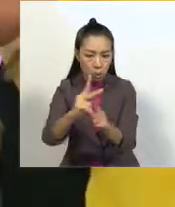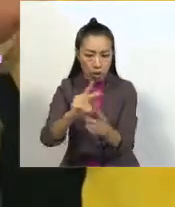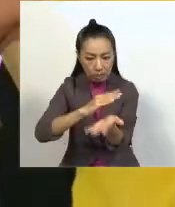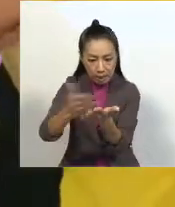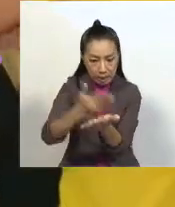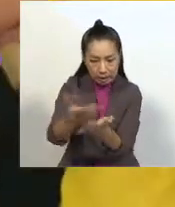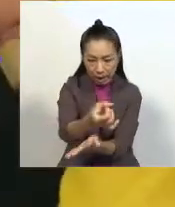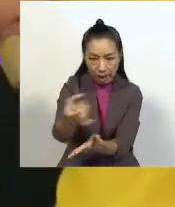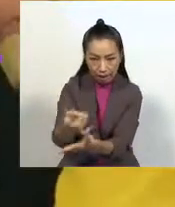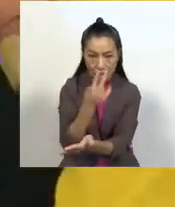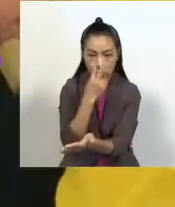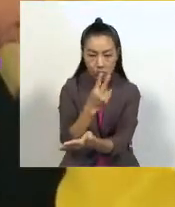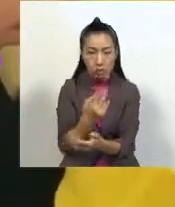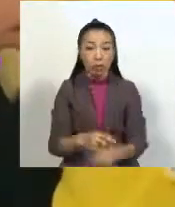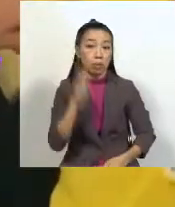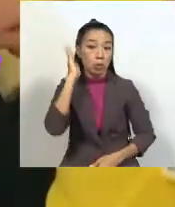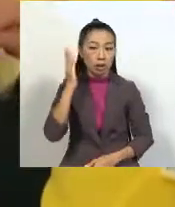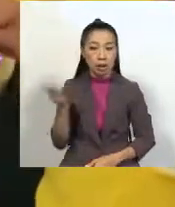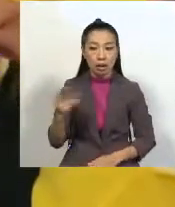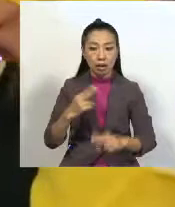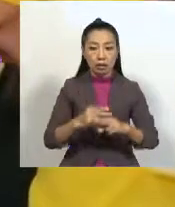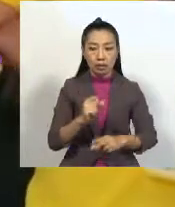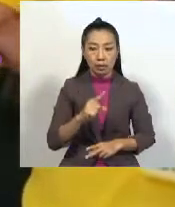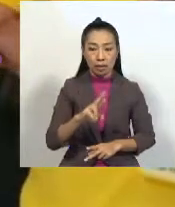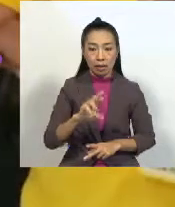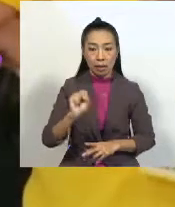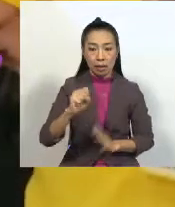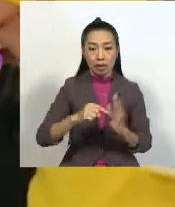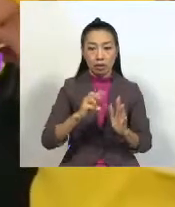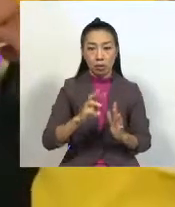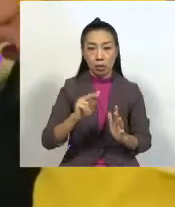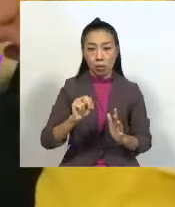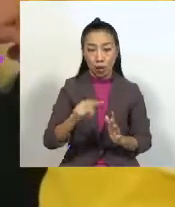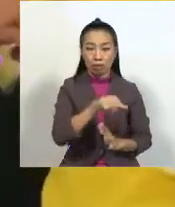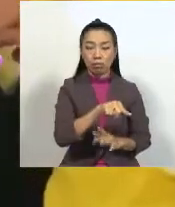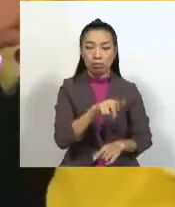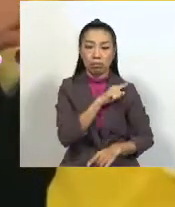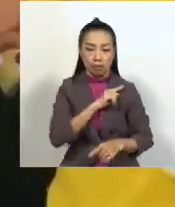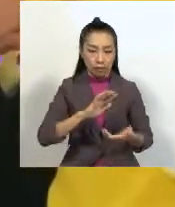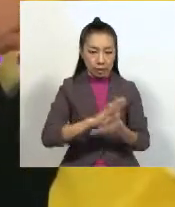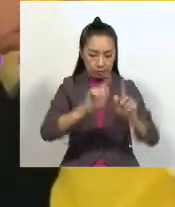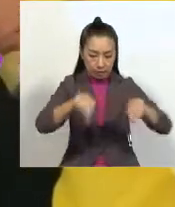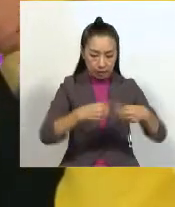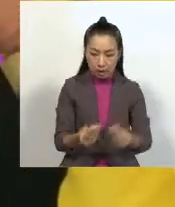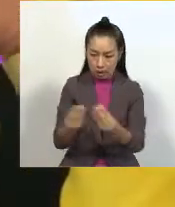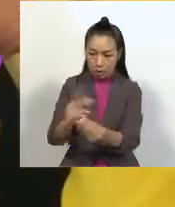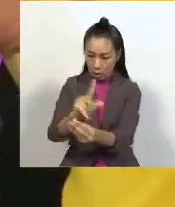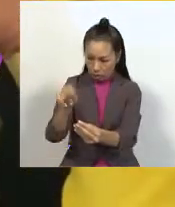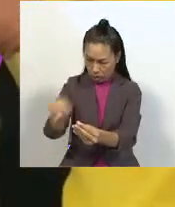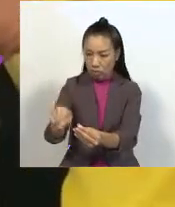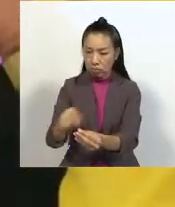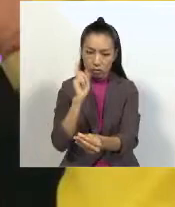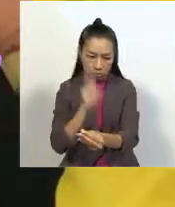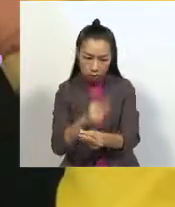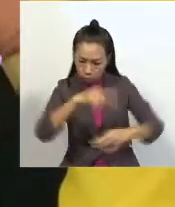เข้ายื่นหนังสือให้กับกกต.ไปตรวจสอบเงินกู้ยืมแล้วก็บอกว่ากฎหมายพรรคการเมืองไม่ระบุให้พรรคการเมืองสาม